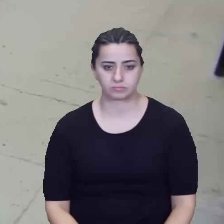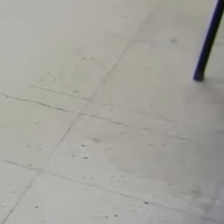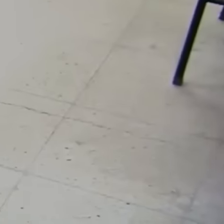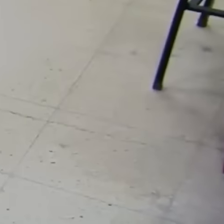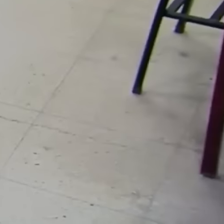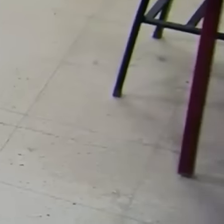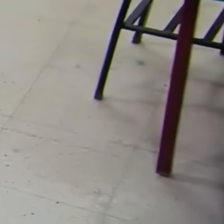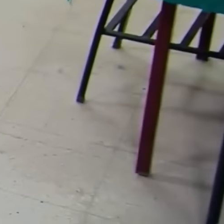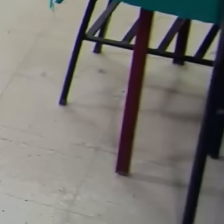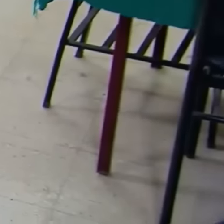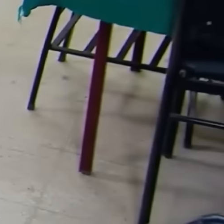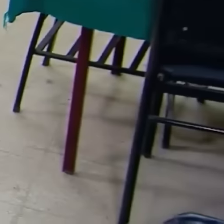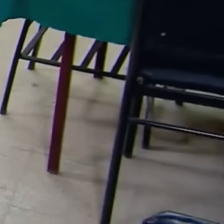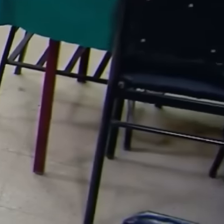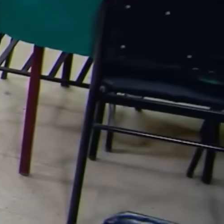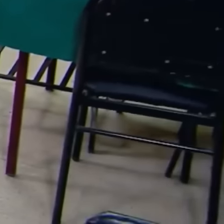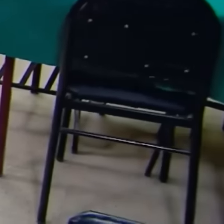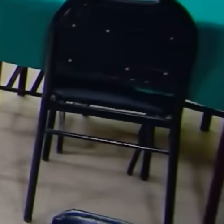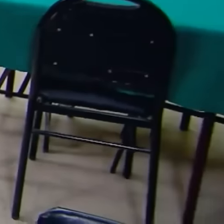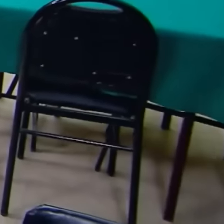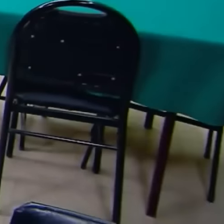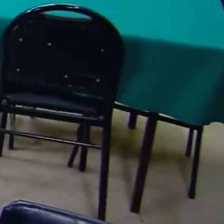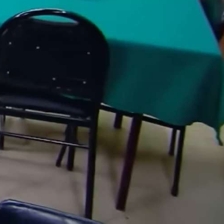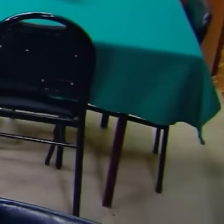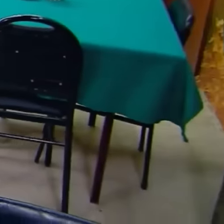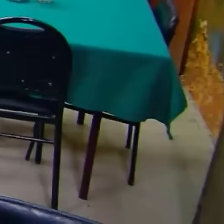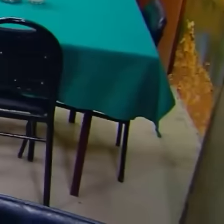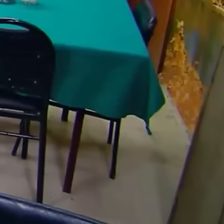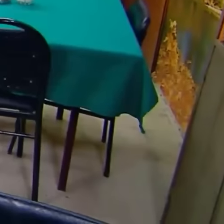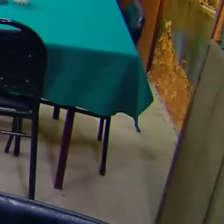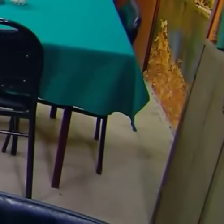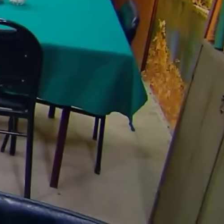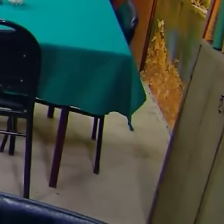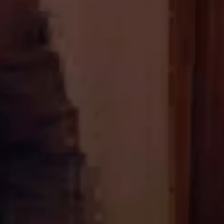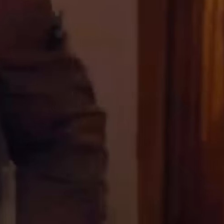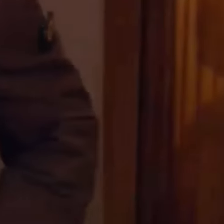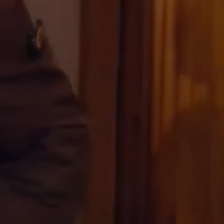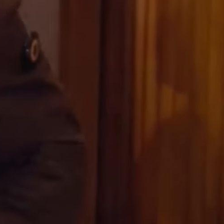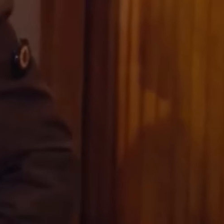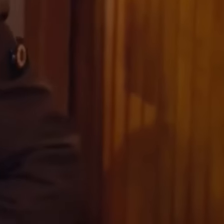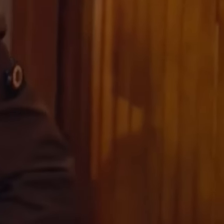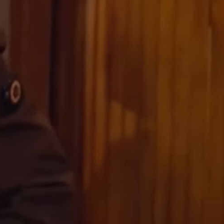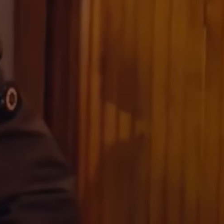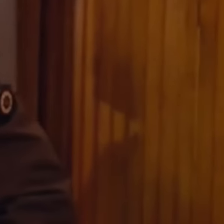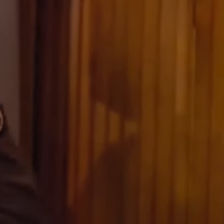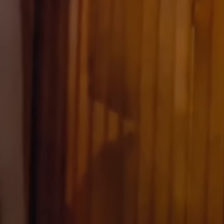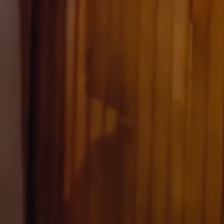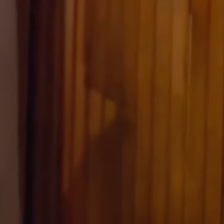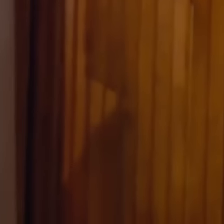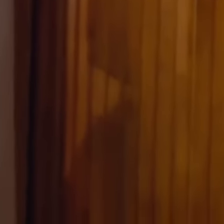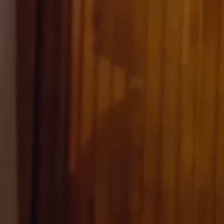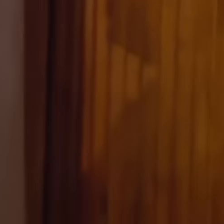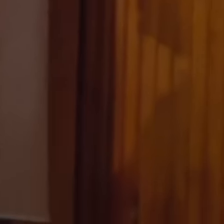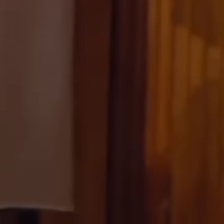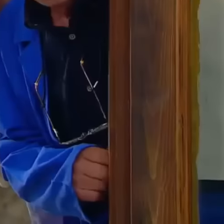eylesin. Kahvede yatan adam aynı pozisyonda, kıpırtısız. Yandaki sandalye devrik. İçeri usulca giren Bekir köşeye